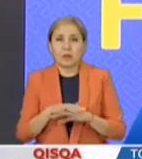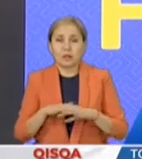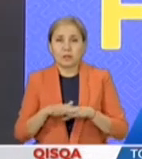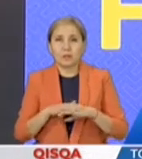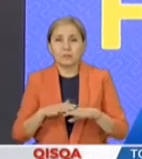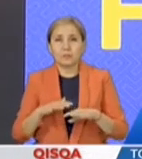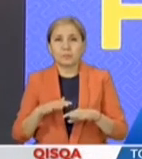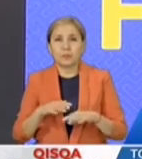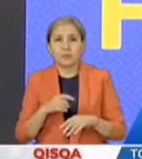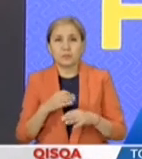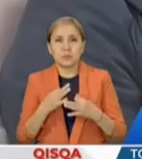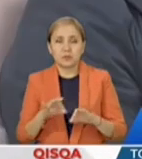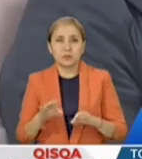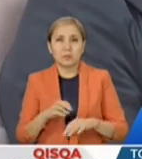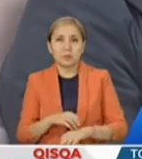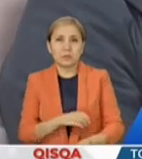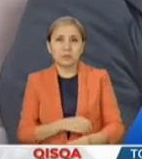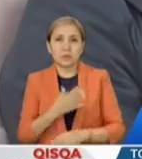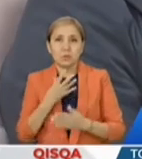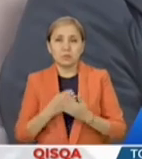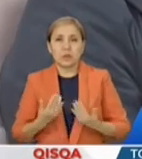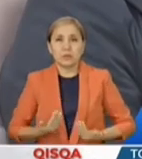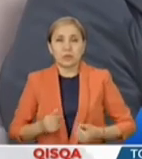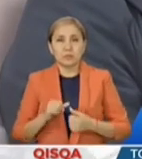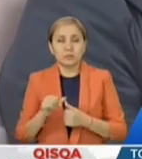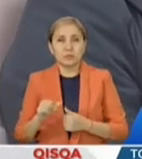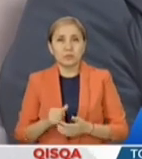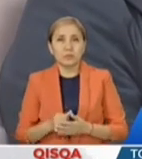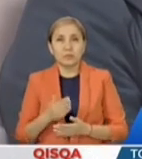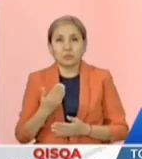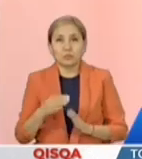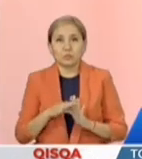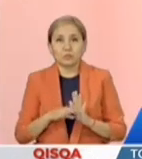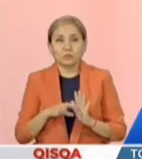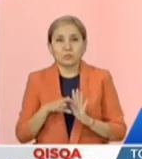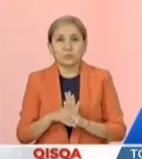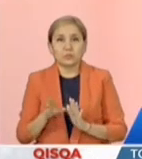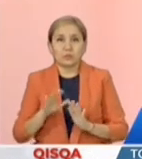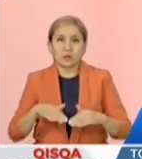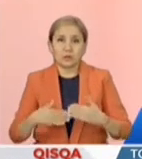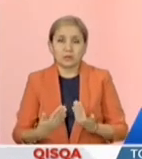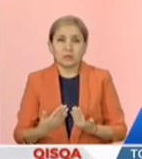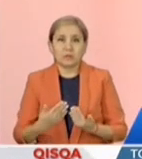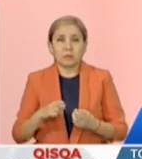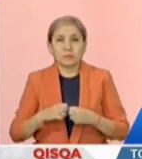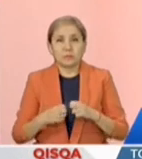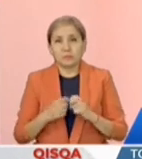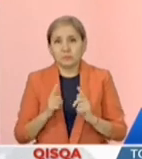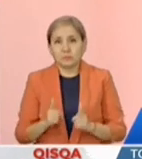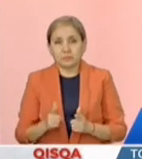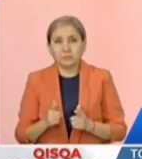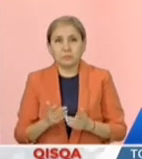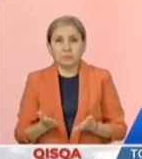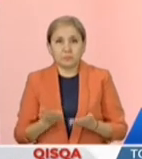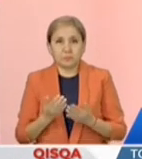Partiyasini saylov oldi dasturidagi takliflar o'zini hayotiyligi bilan ajralib turadi. Men bu dasturga kiritilgan taklif va ko'tarilgan masalalarni